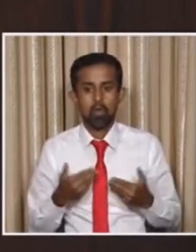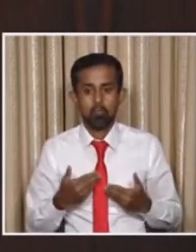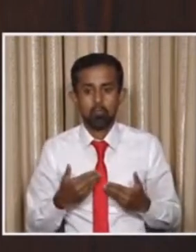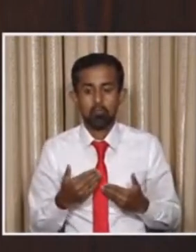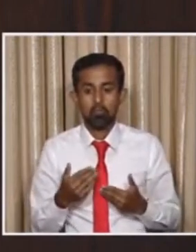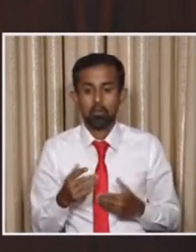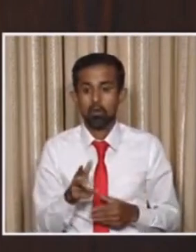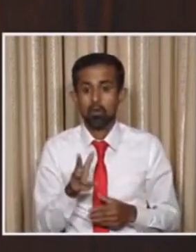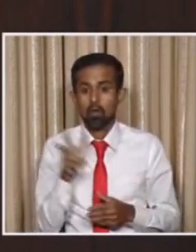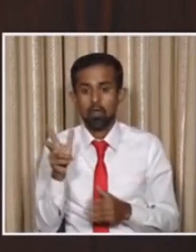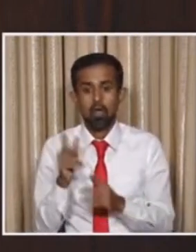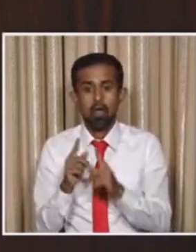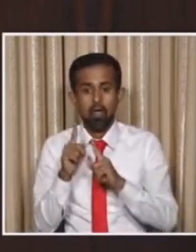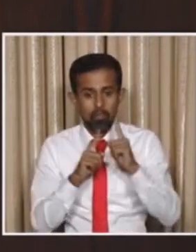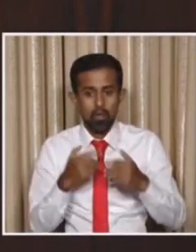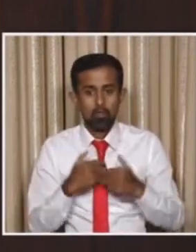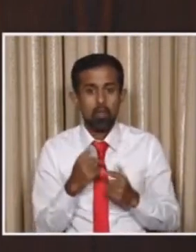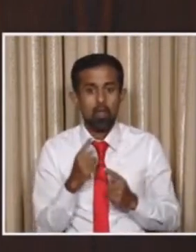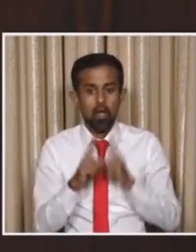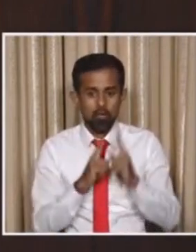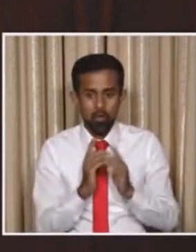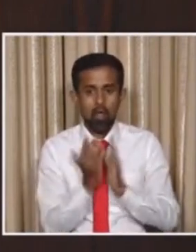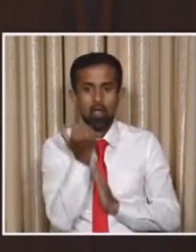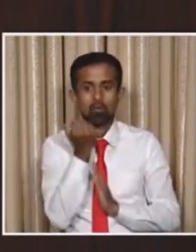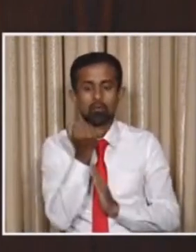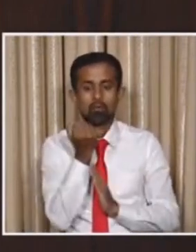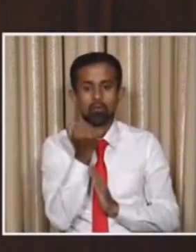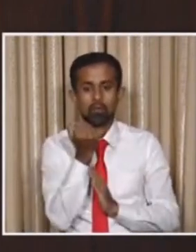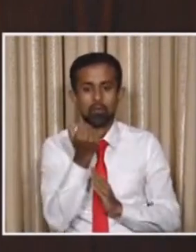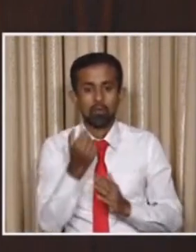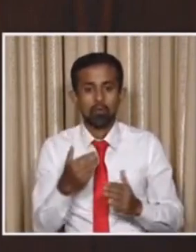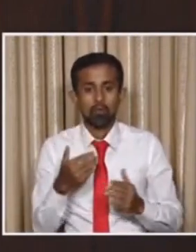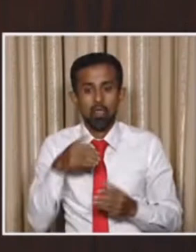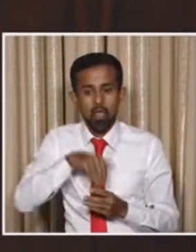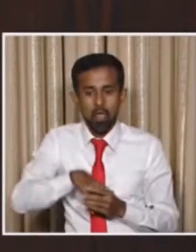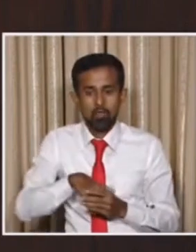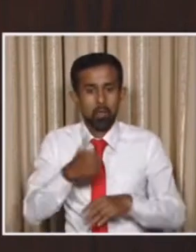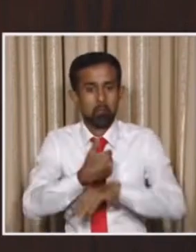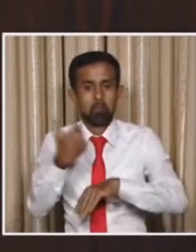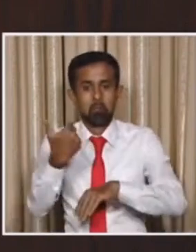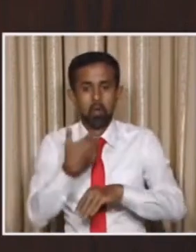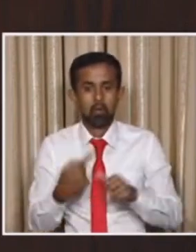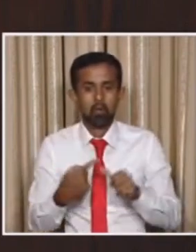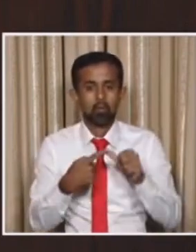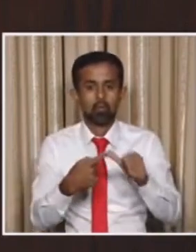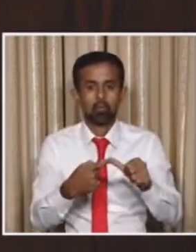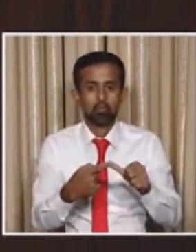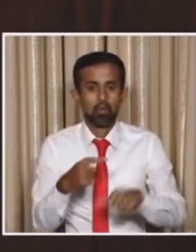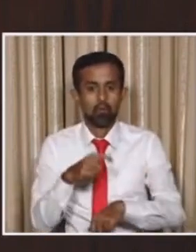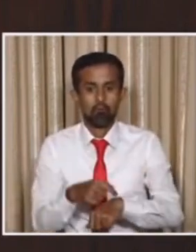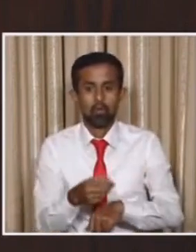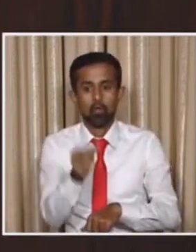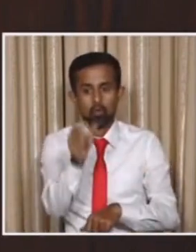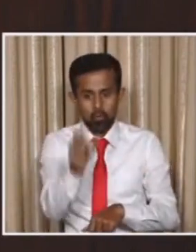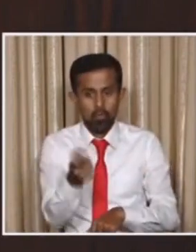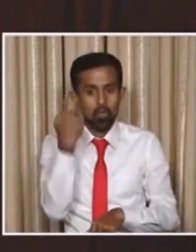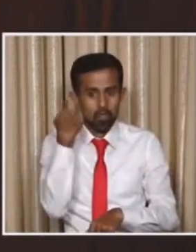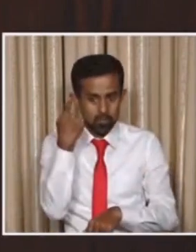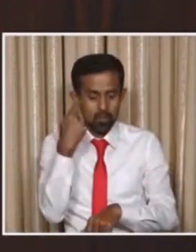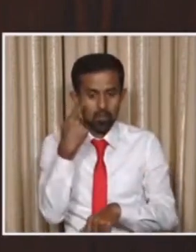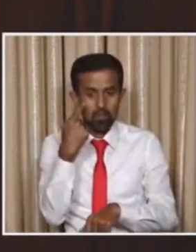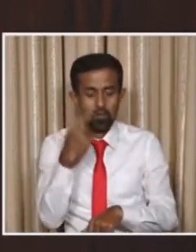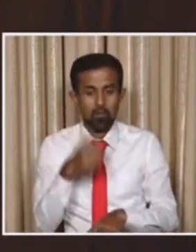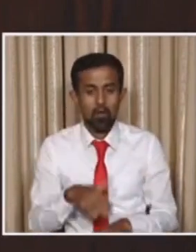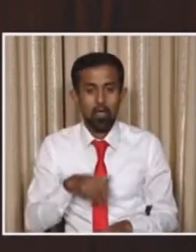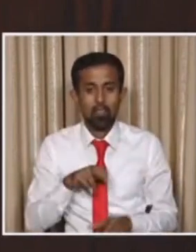කරන්න අයිති දිනවාගේ අපිටත් කතා කරන්න දිනවා. අපිට විවිධ කාරණා කික මේක ඇතුලේ මඩ ගහනකොට ඒකට උත්තර දෙන්න අපිට අවස්ථාව ඔබතුමා තමයි දත් සභාවේ ප්‍රධාන